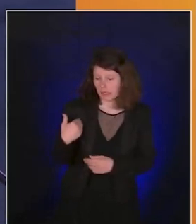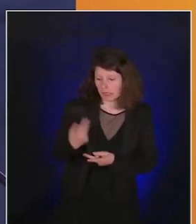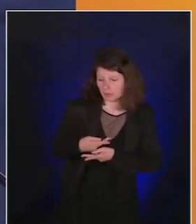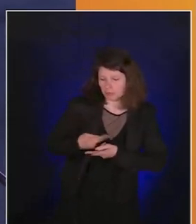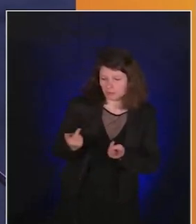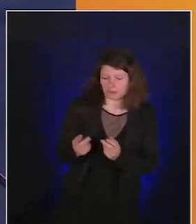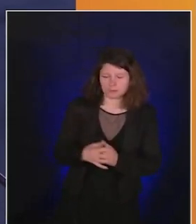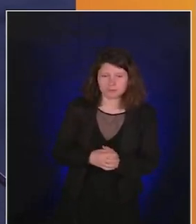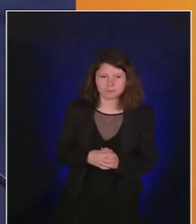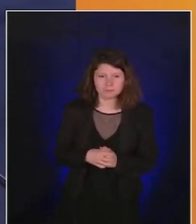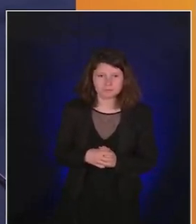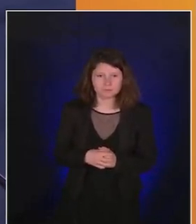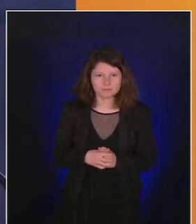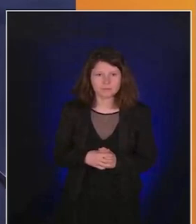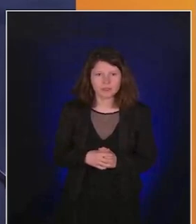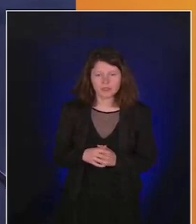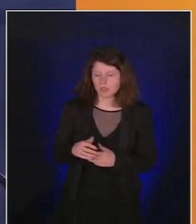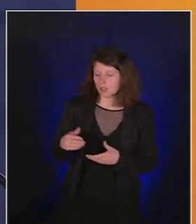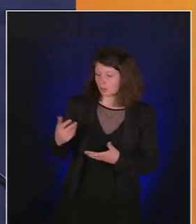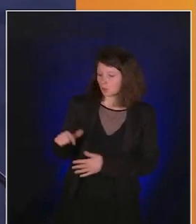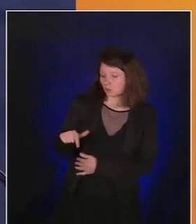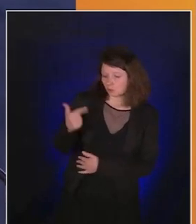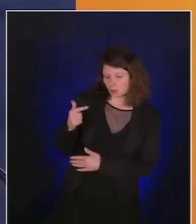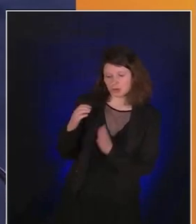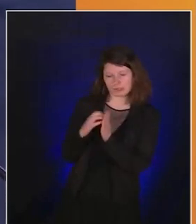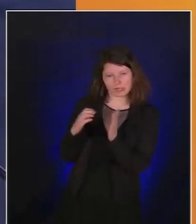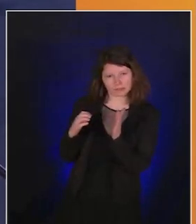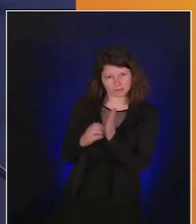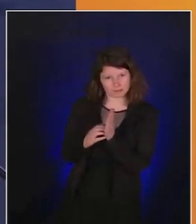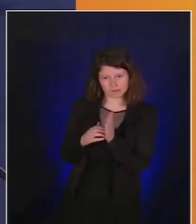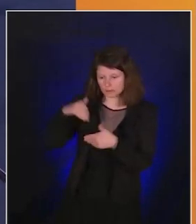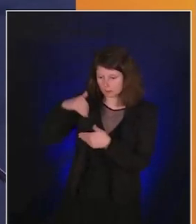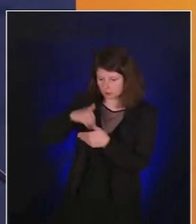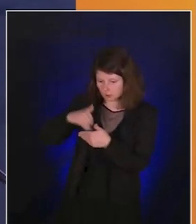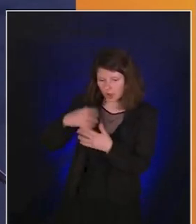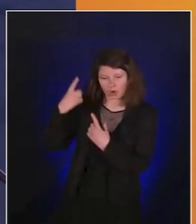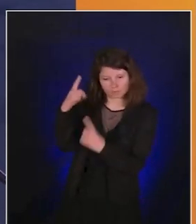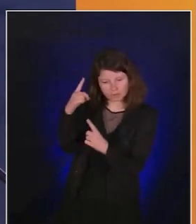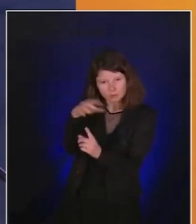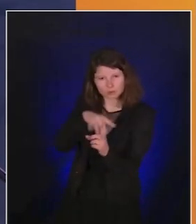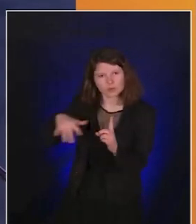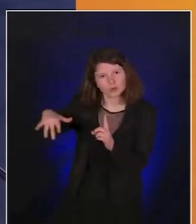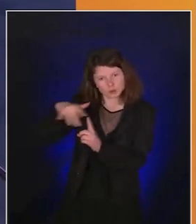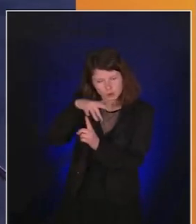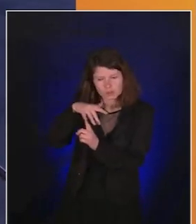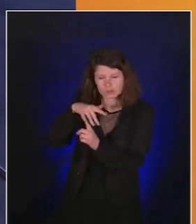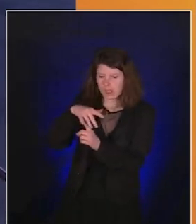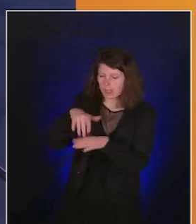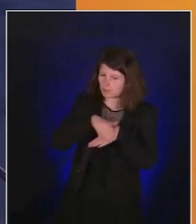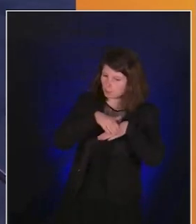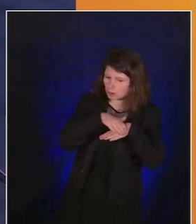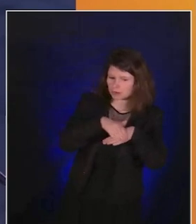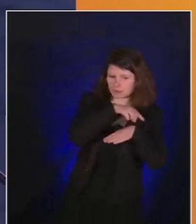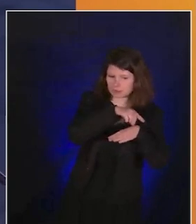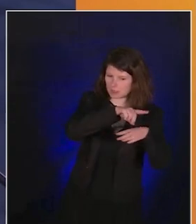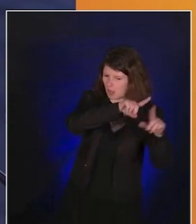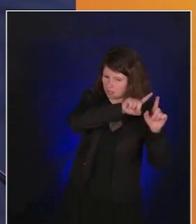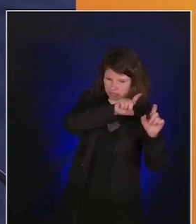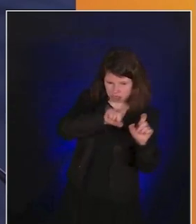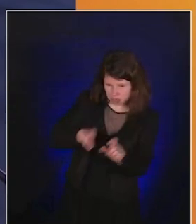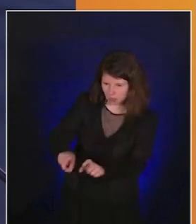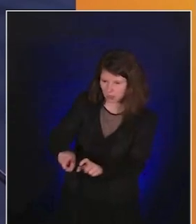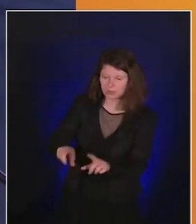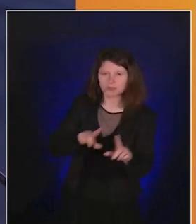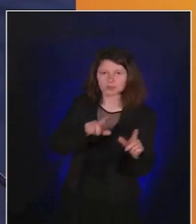Elle regroupe en 12 articles les revendications sociales et politiques progressistes qui ne peuvent être réalisées qu'après